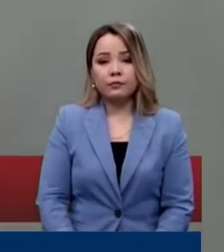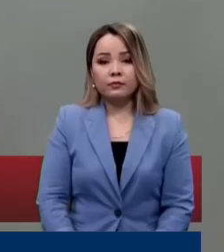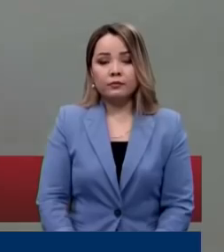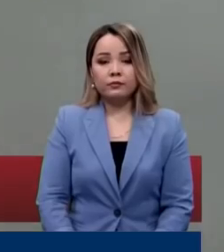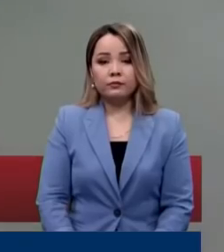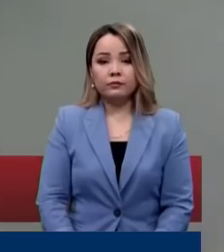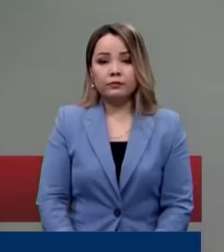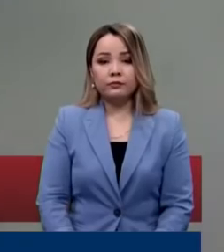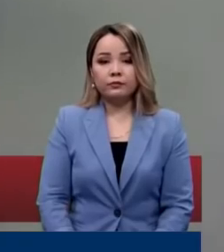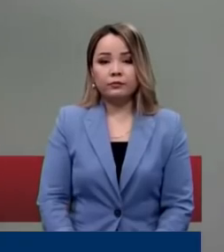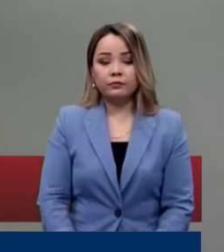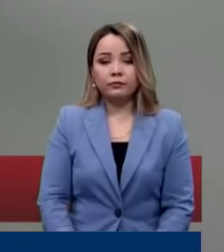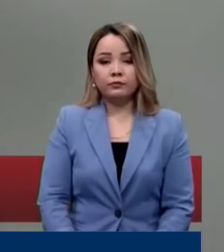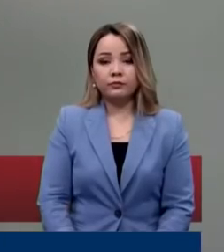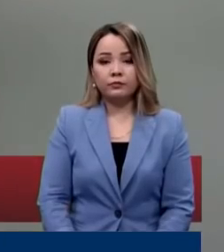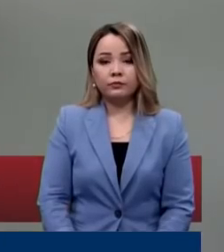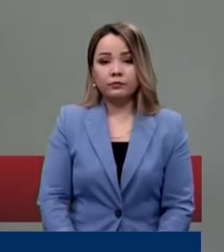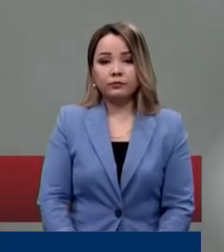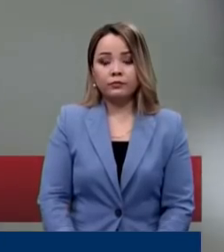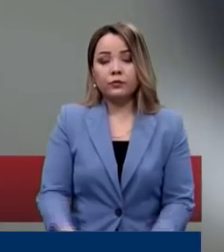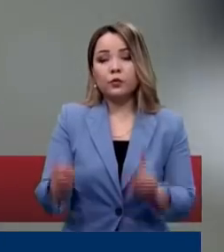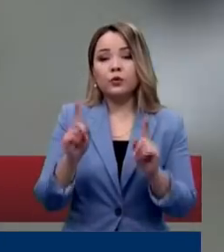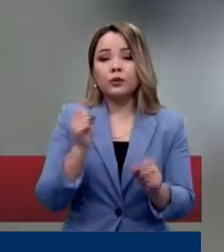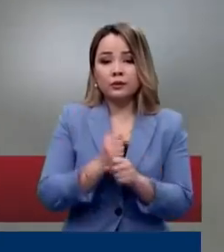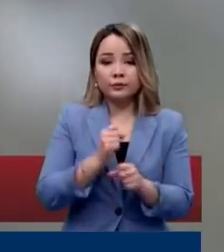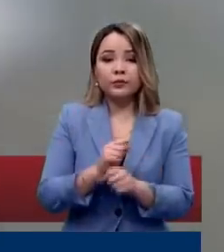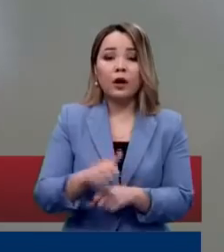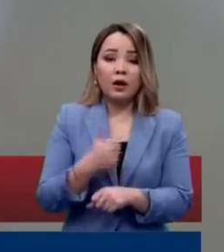Поле же салатсында. А кем не делает?